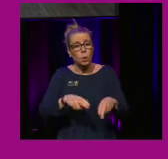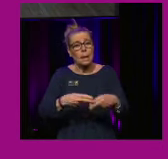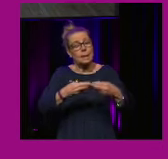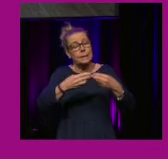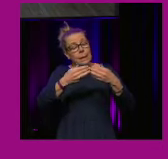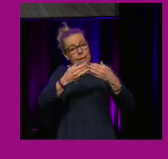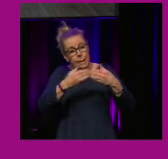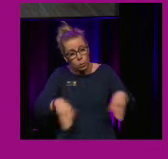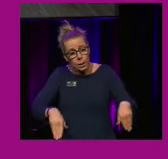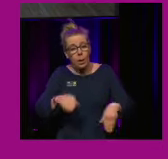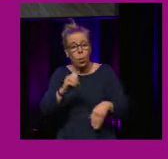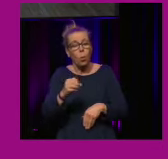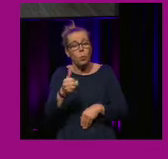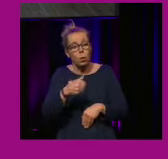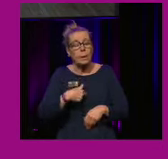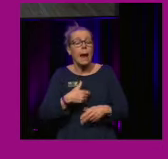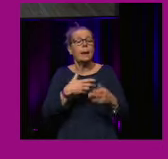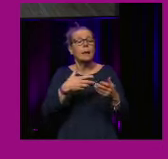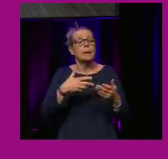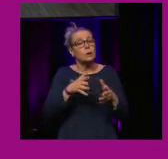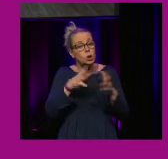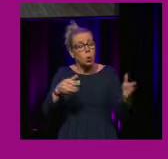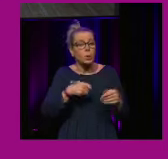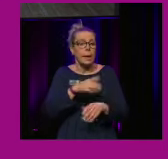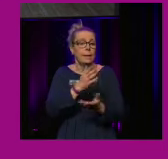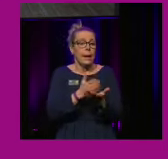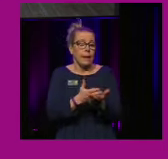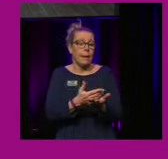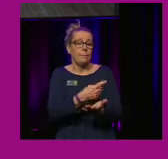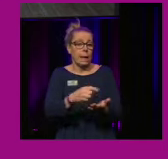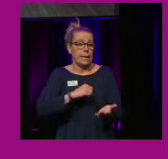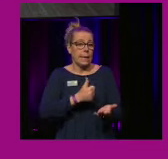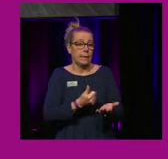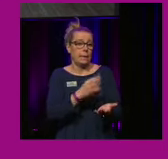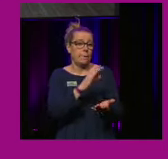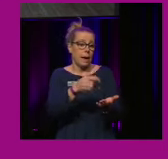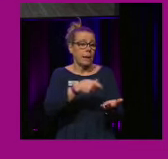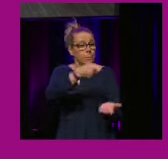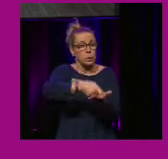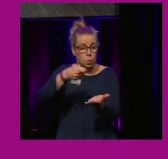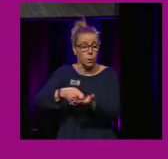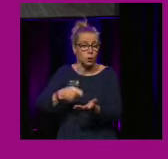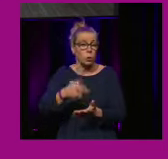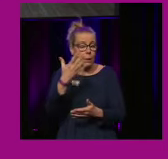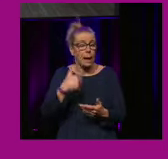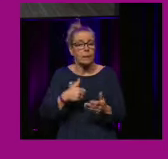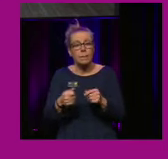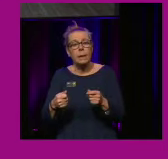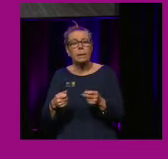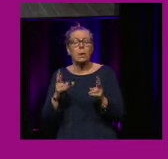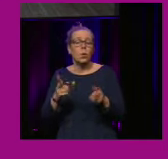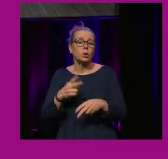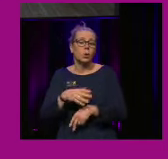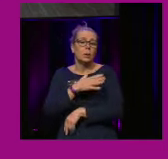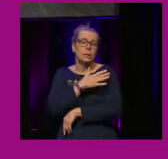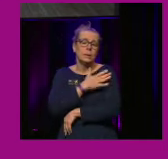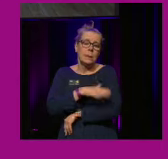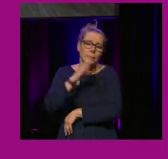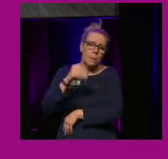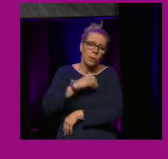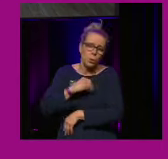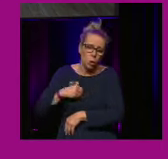gäller beslutsfattande i enskilda fall. Det gäller även myndigheter i Sverige, något större frihet för kanske tjänstemän vid myndigheter och så att